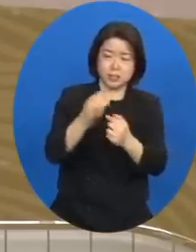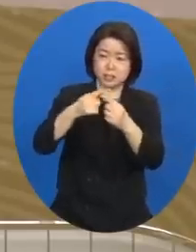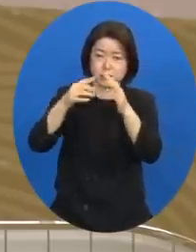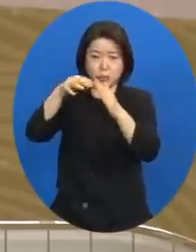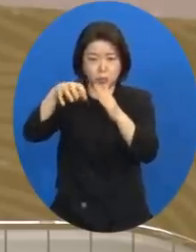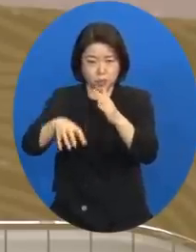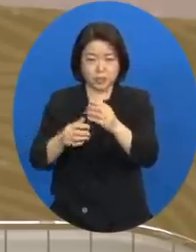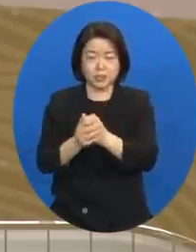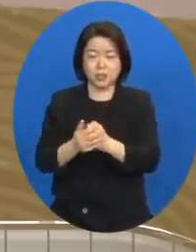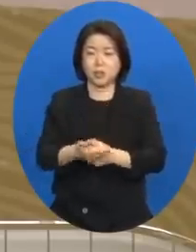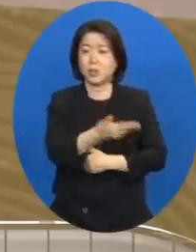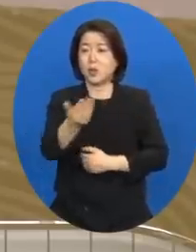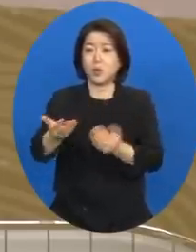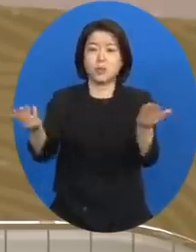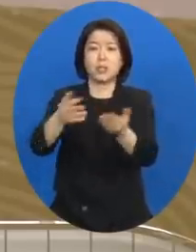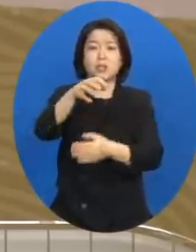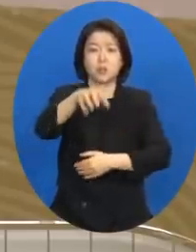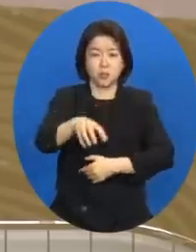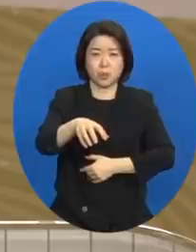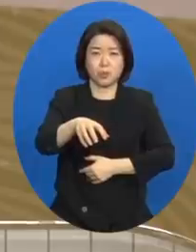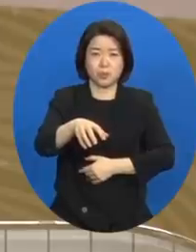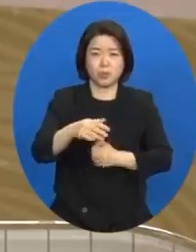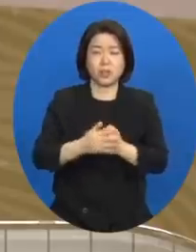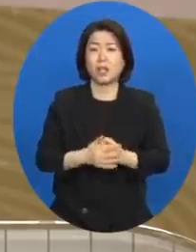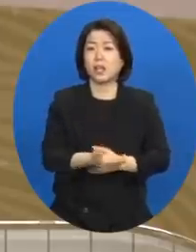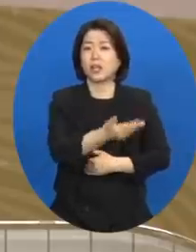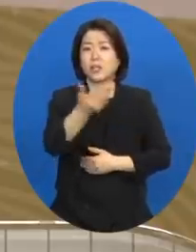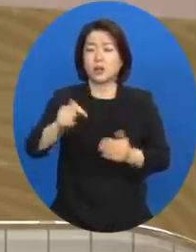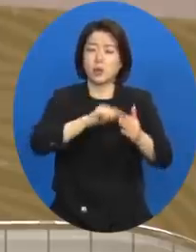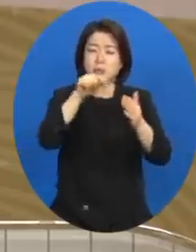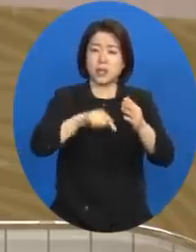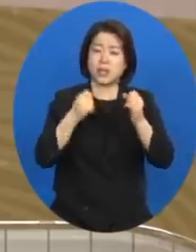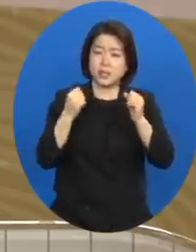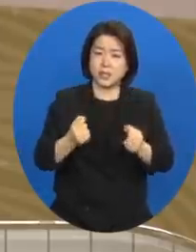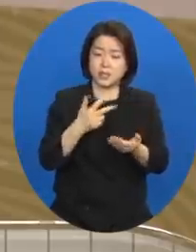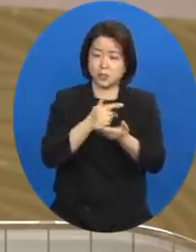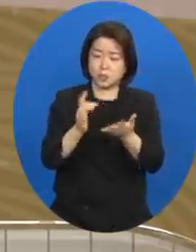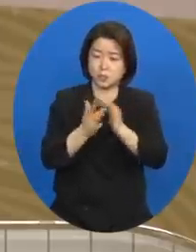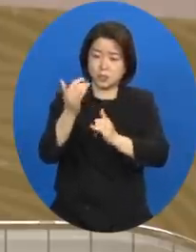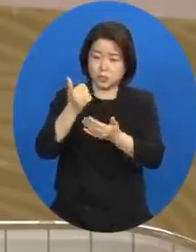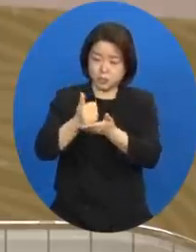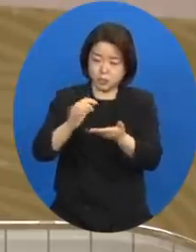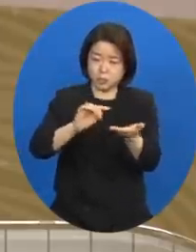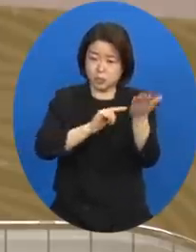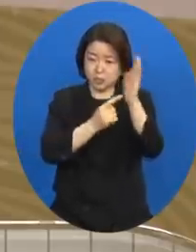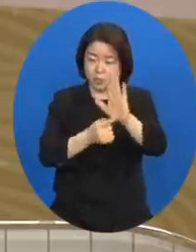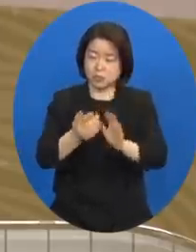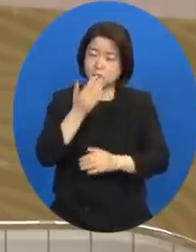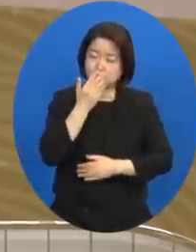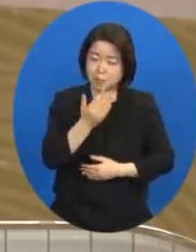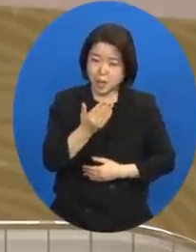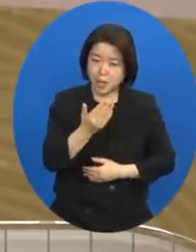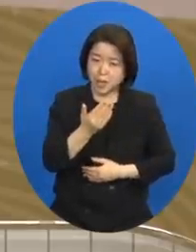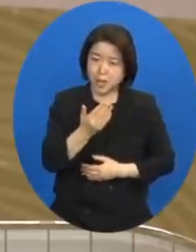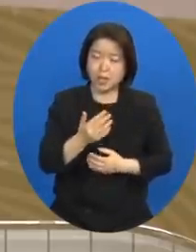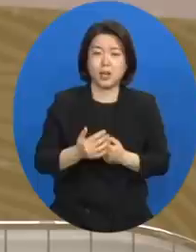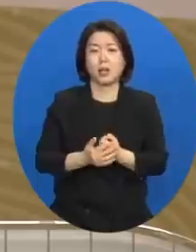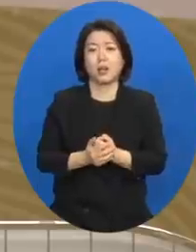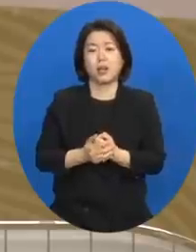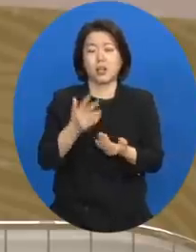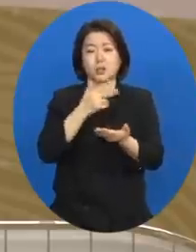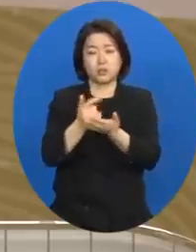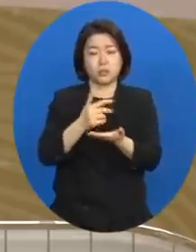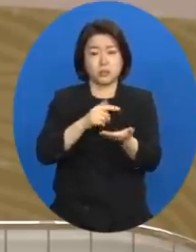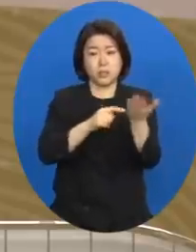교회에서, 여러분의 일터에서 여러분 안에 계신 주 예수님이 드러나실 수 있냐 없냐. 주 예수님이